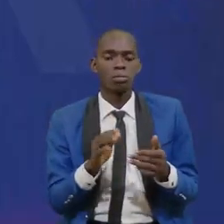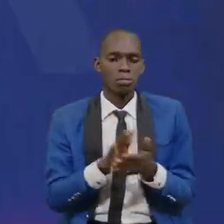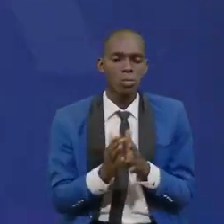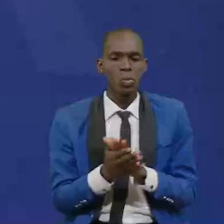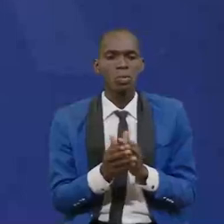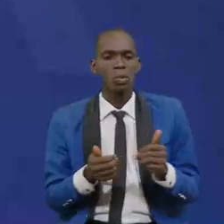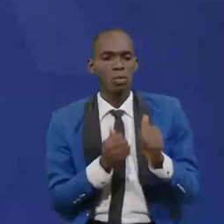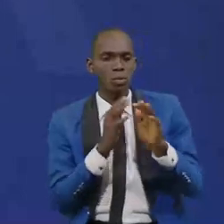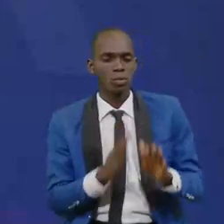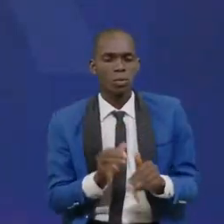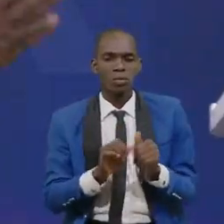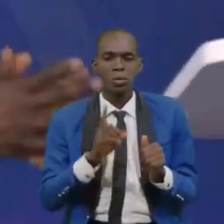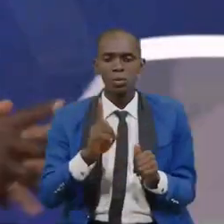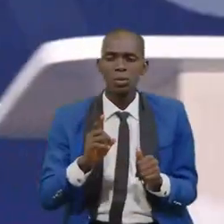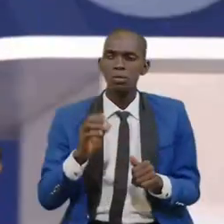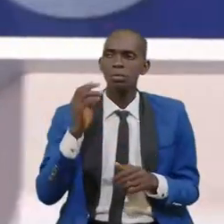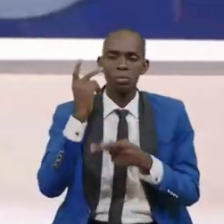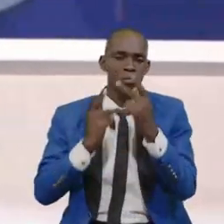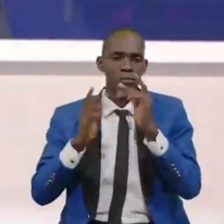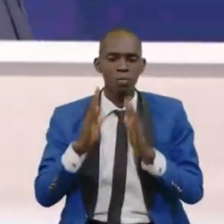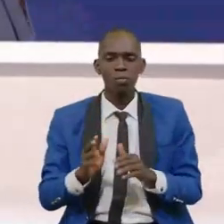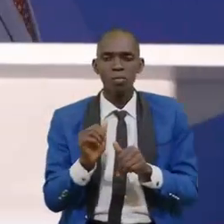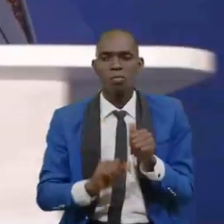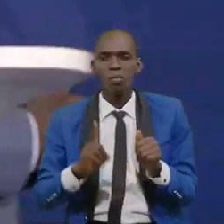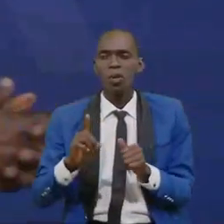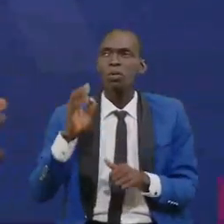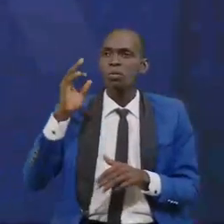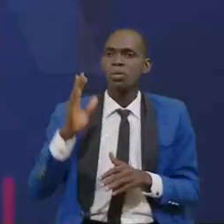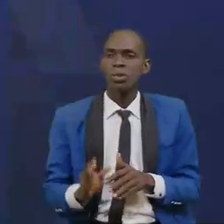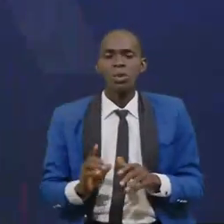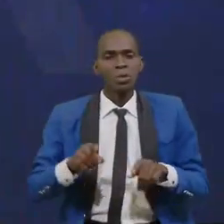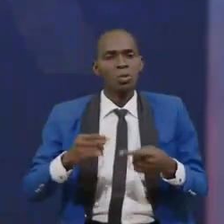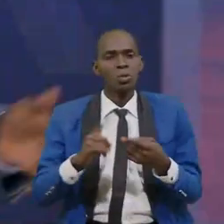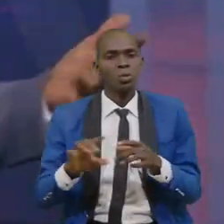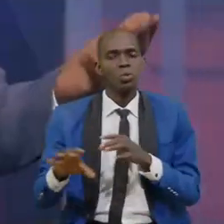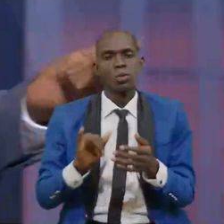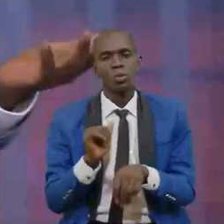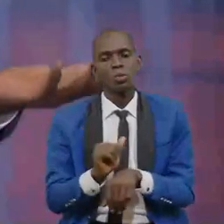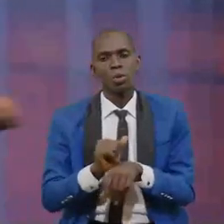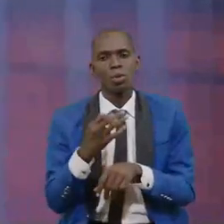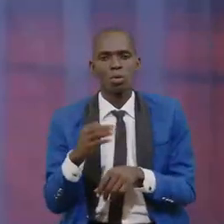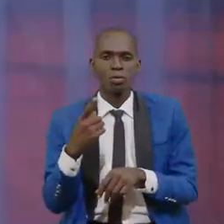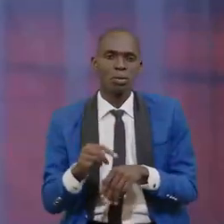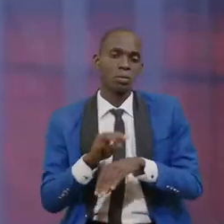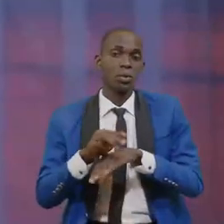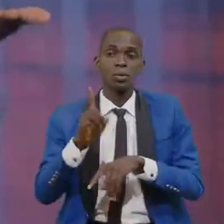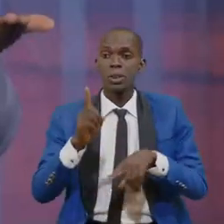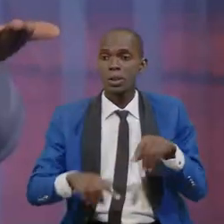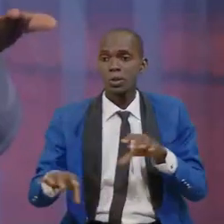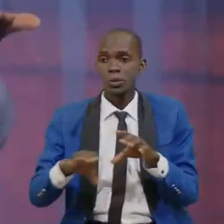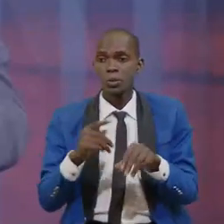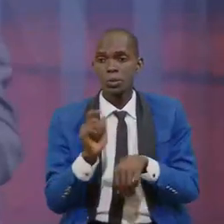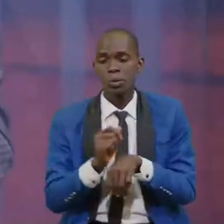prophète, tout le monde, évangéliste, faisant l'œuvre du ministère. Vous ne pouvez pas faire l'œuvre du